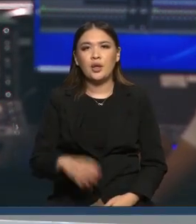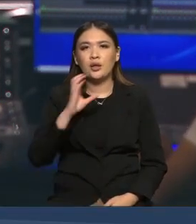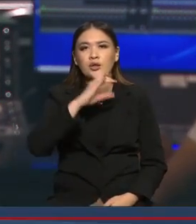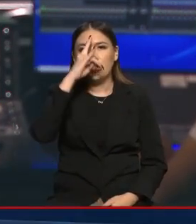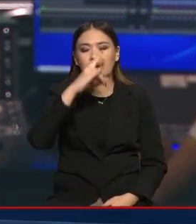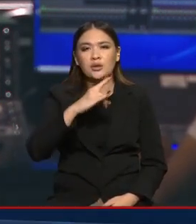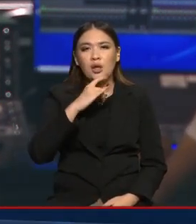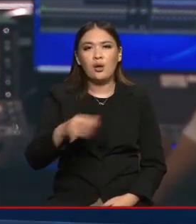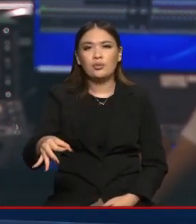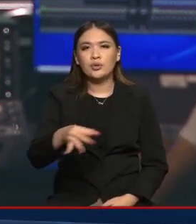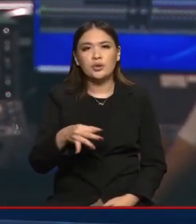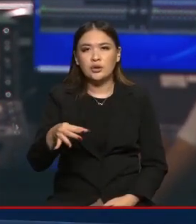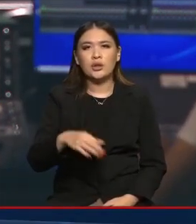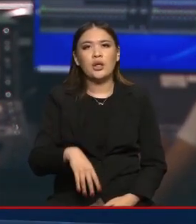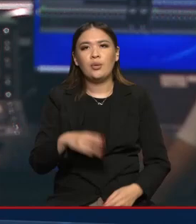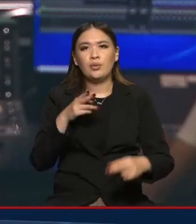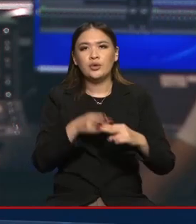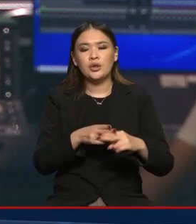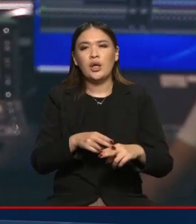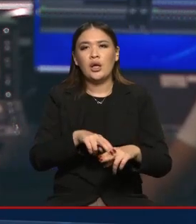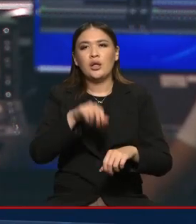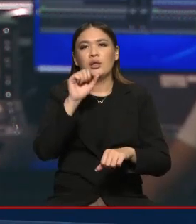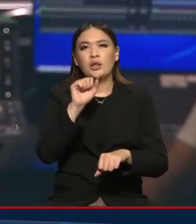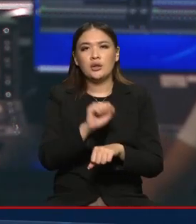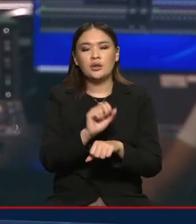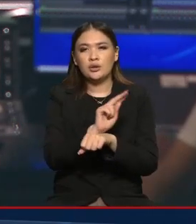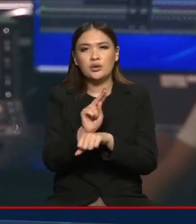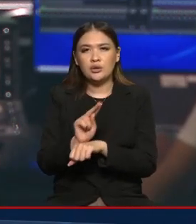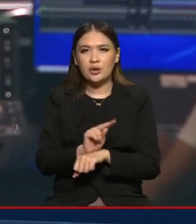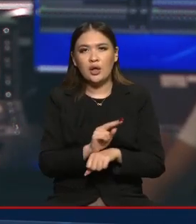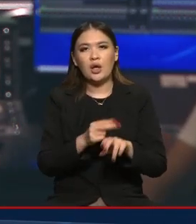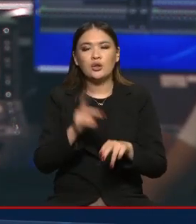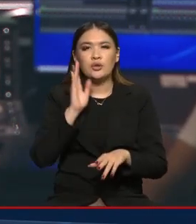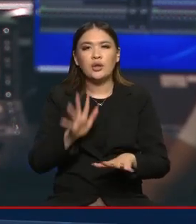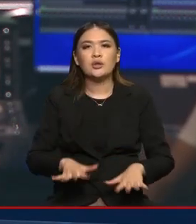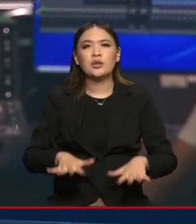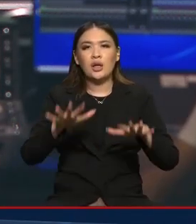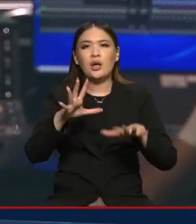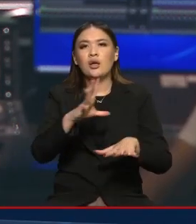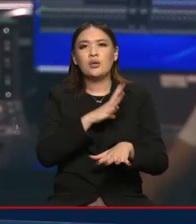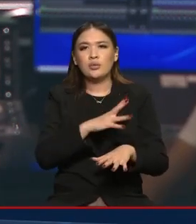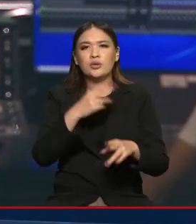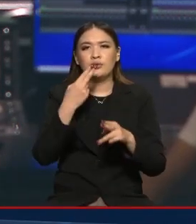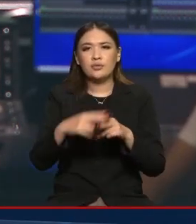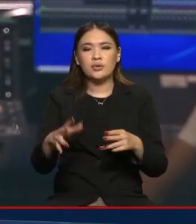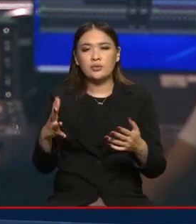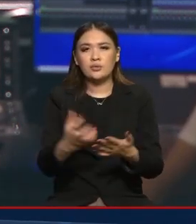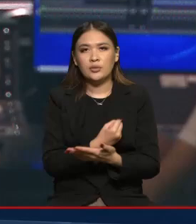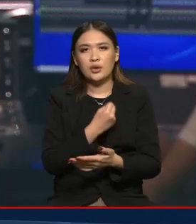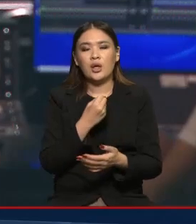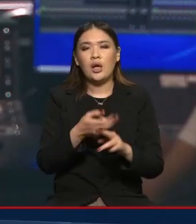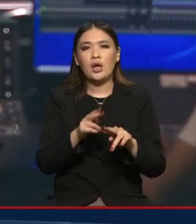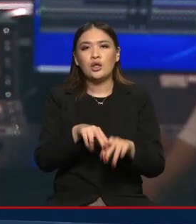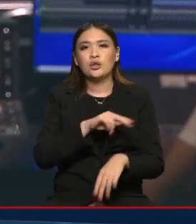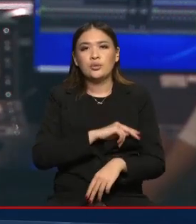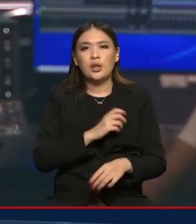Солтүстік Қазақстан облысында бөгеттер қалпына келтіріліп жатыр. Олардың көбісі көктемгі су тасқыны кезінде зақымданған. Бұл жұмыстар үшін